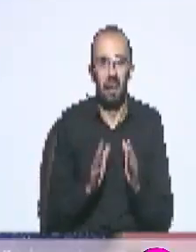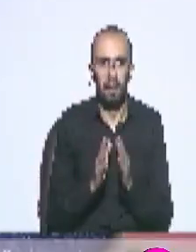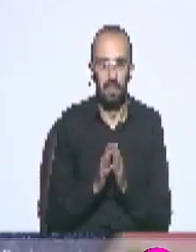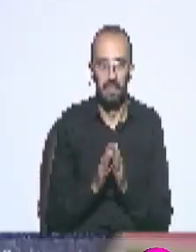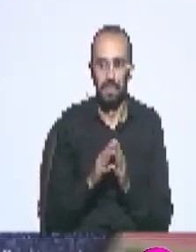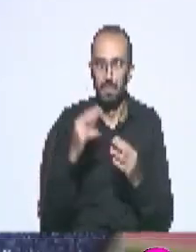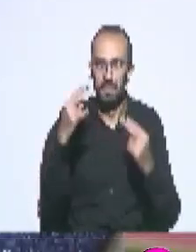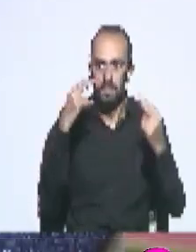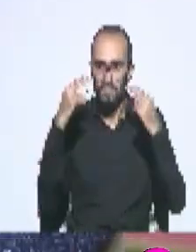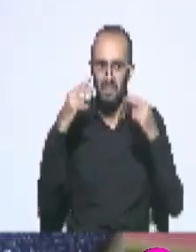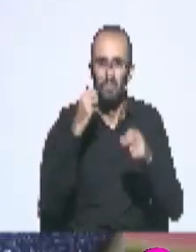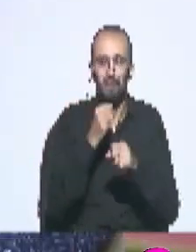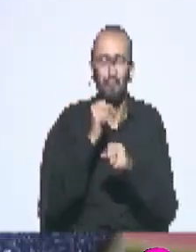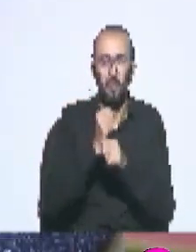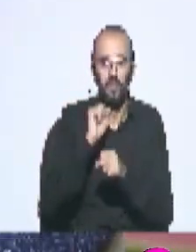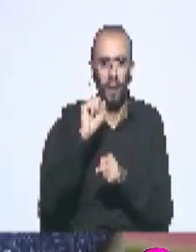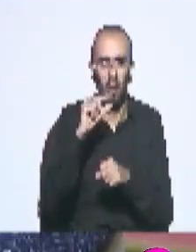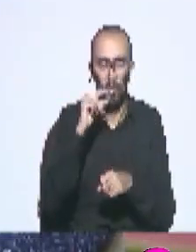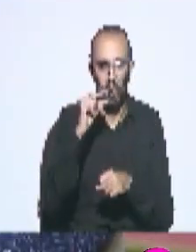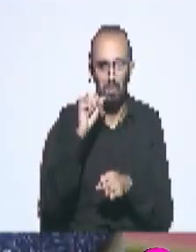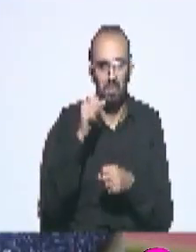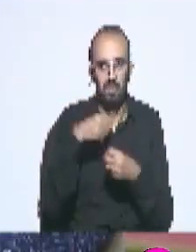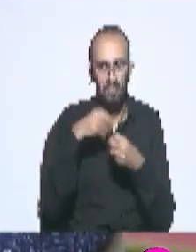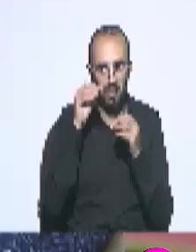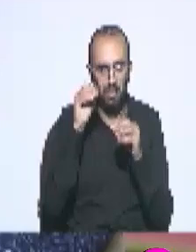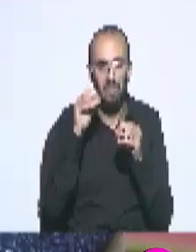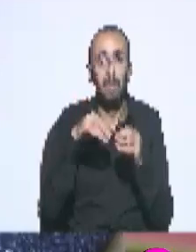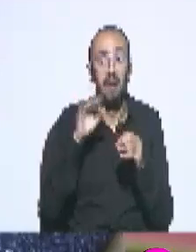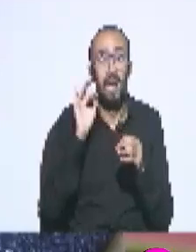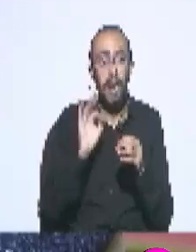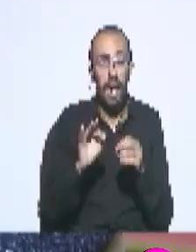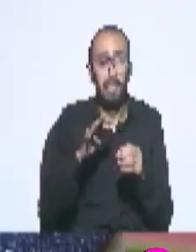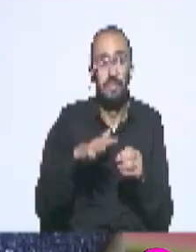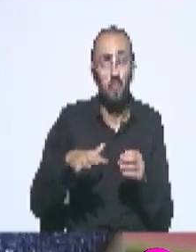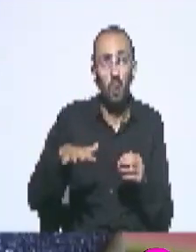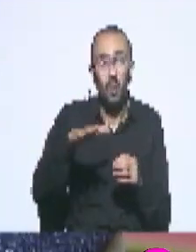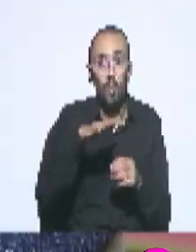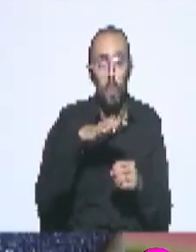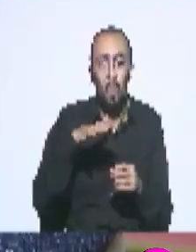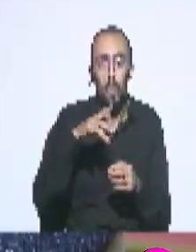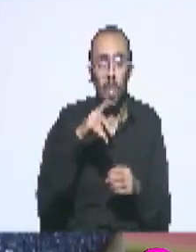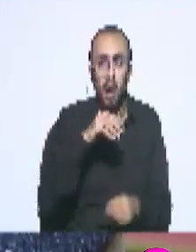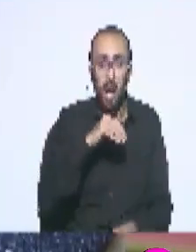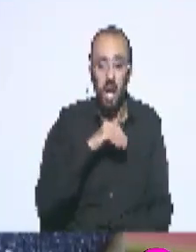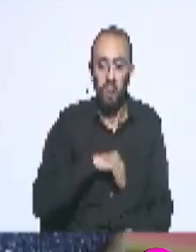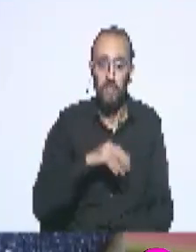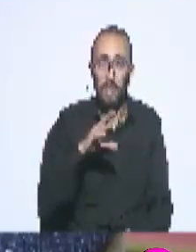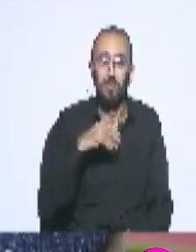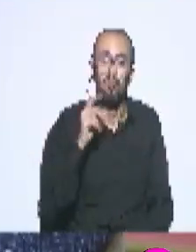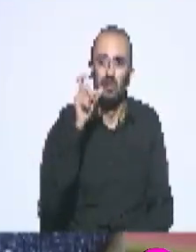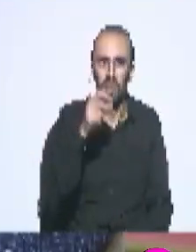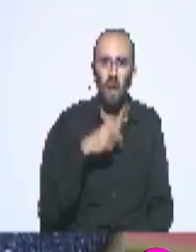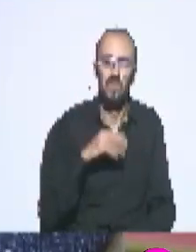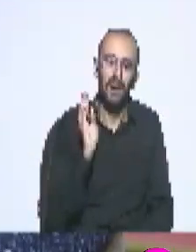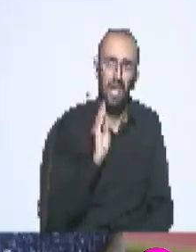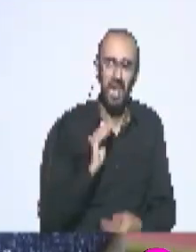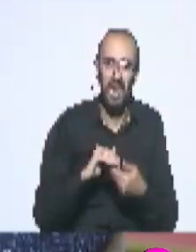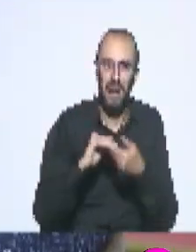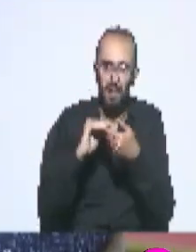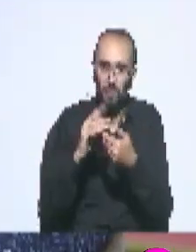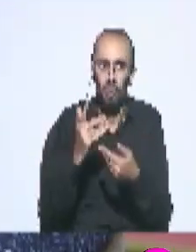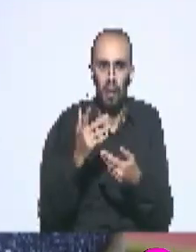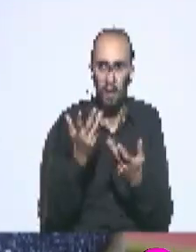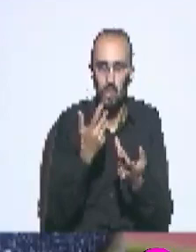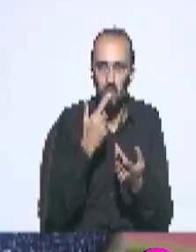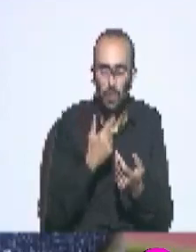بتتابع في الجلسات ان دايما الحاجه اللي يبقى ا طالب الخدمه او طالب المساعده بيطلبها ان هي